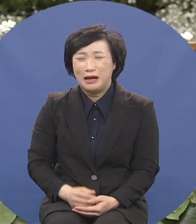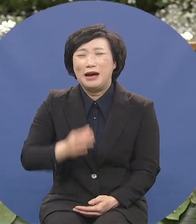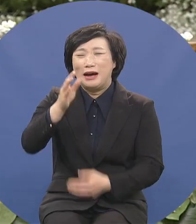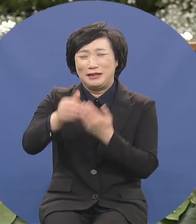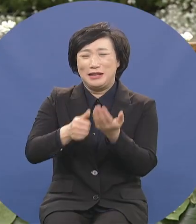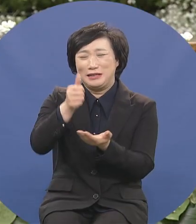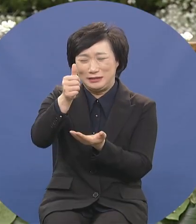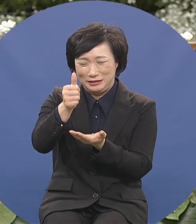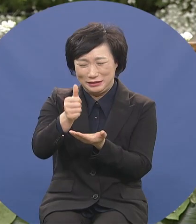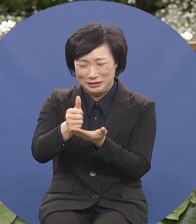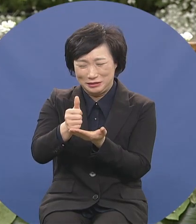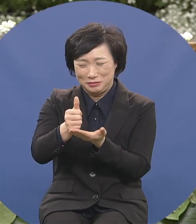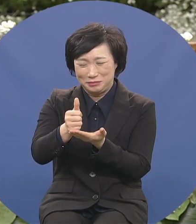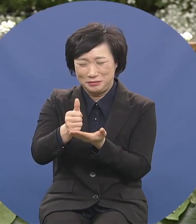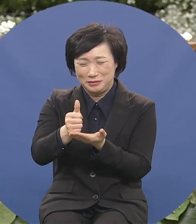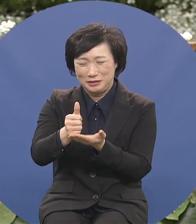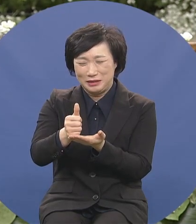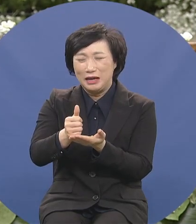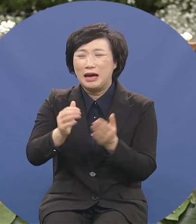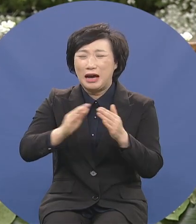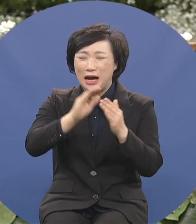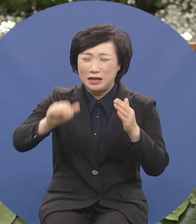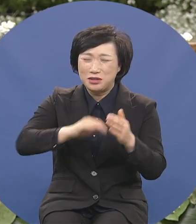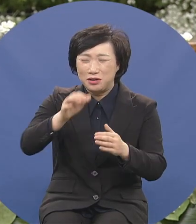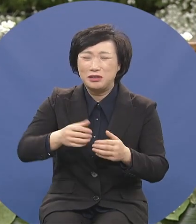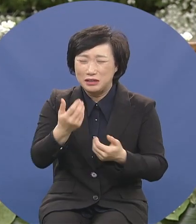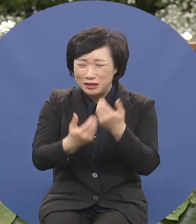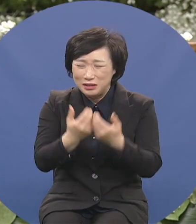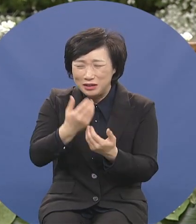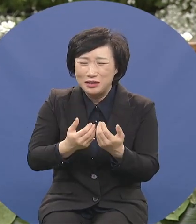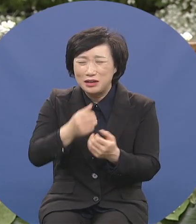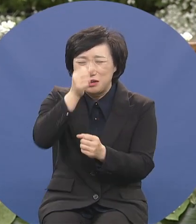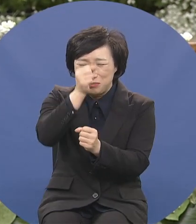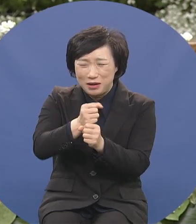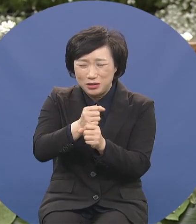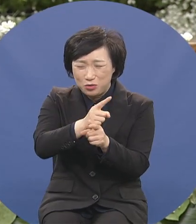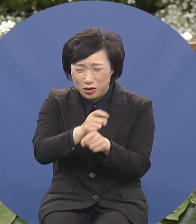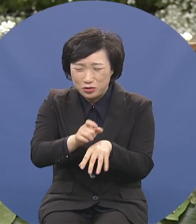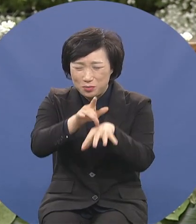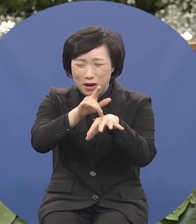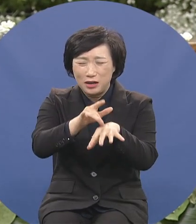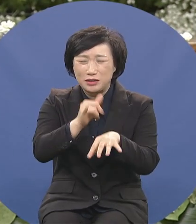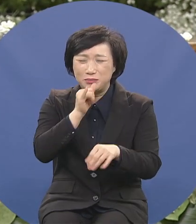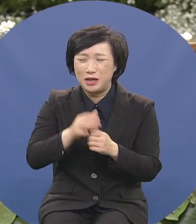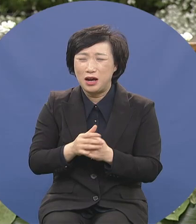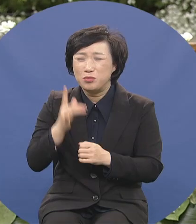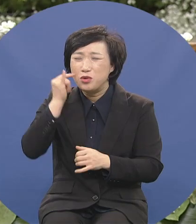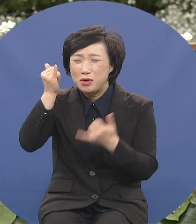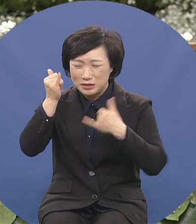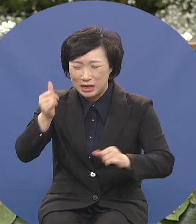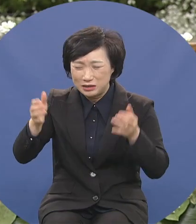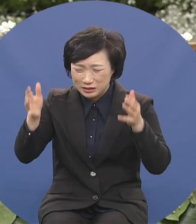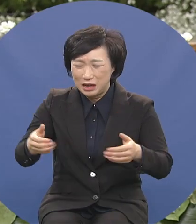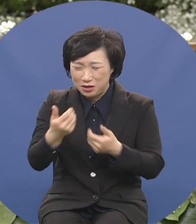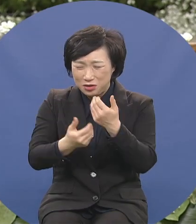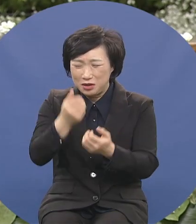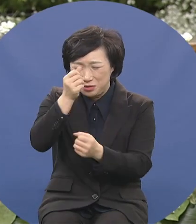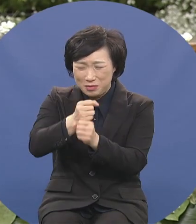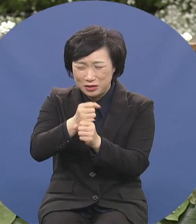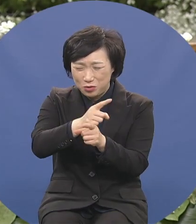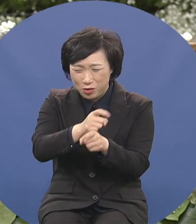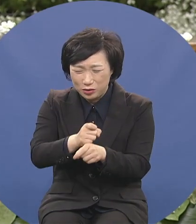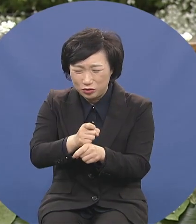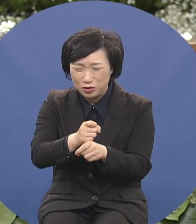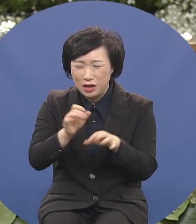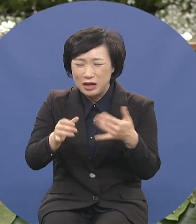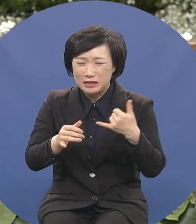하나님, 가정을 파괴하게 하는 원수, 부모 자식을 파괴하는 원수,